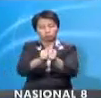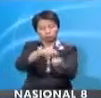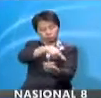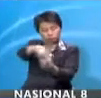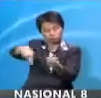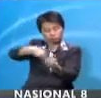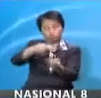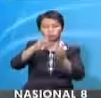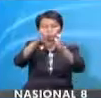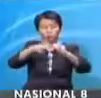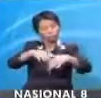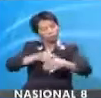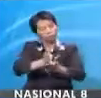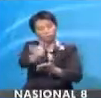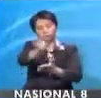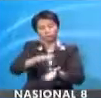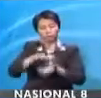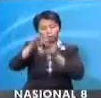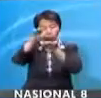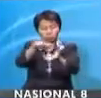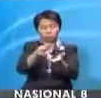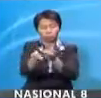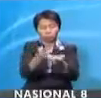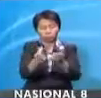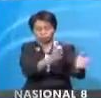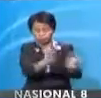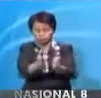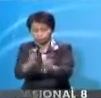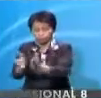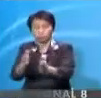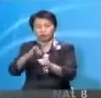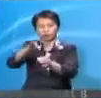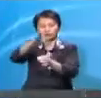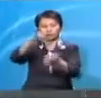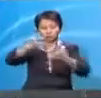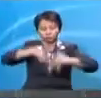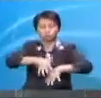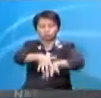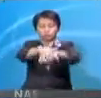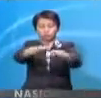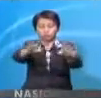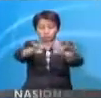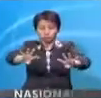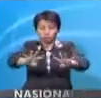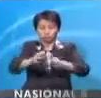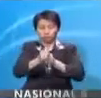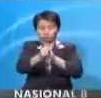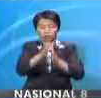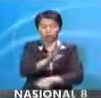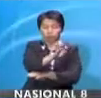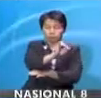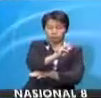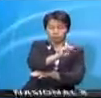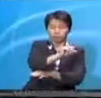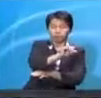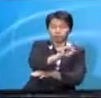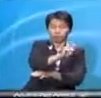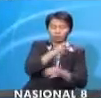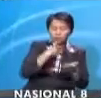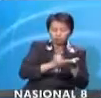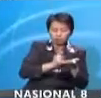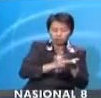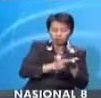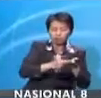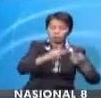yang secara langsung akan menyumbang kepada usaha merealisasikan semangat integrasi ASEAN. Pemimpin BIM IEGA membincangkan